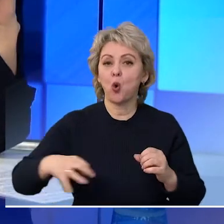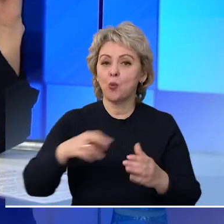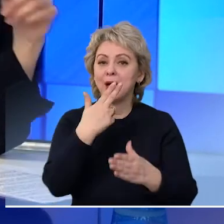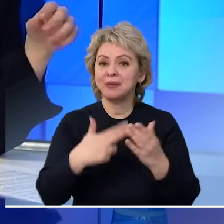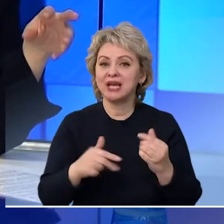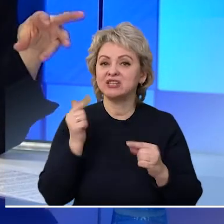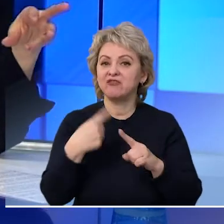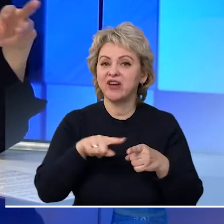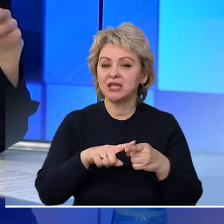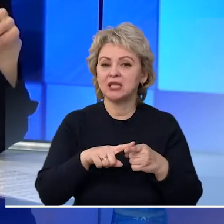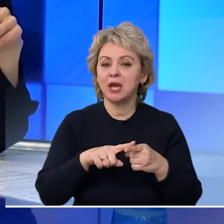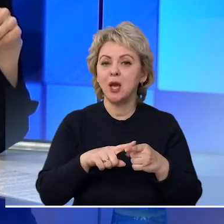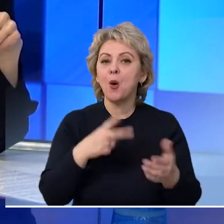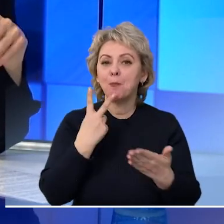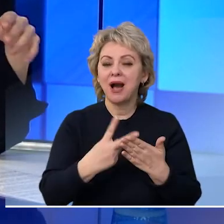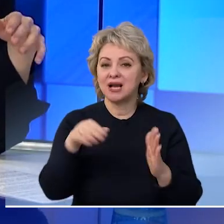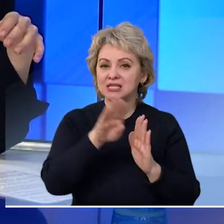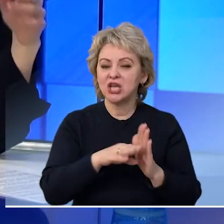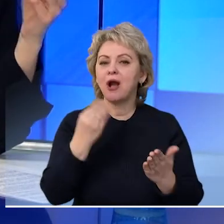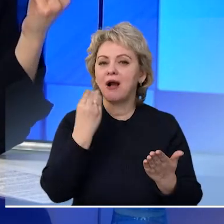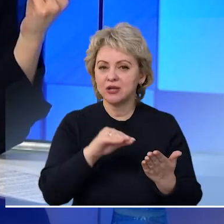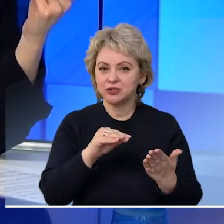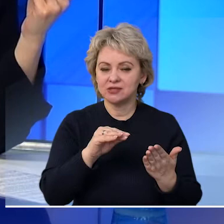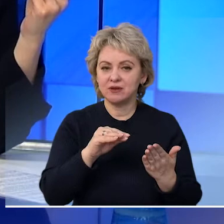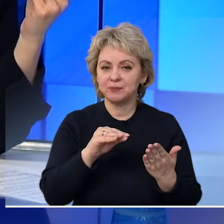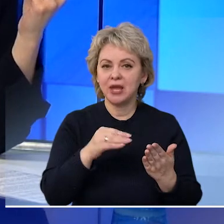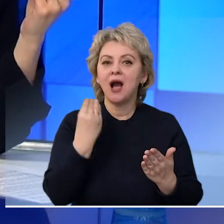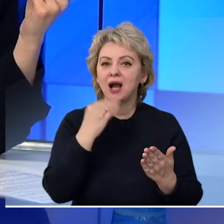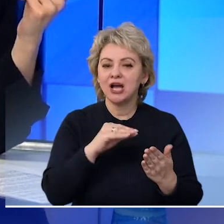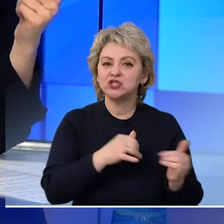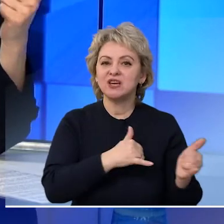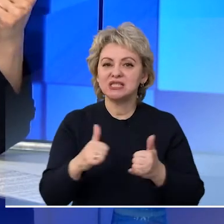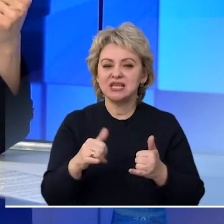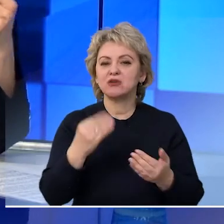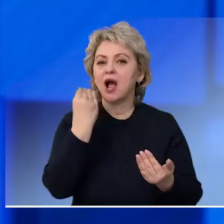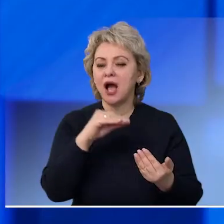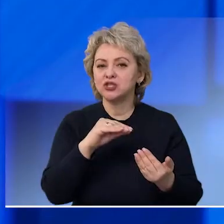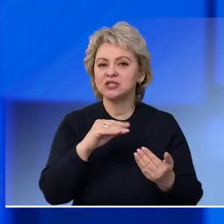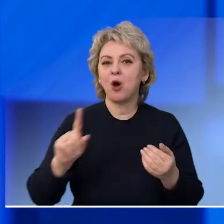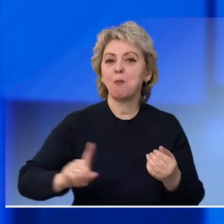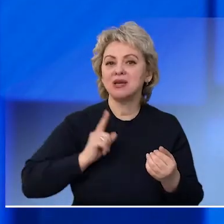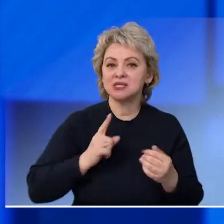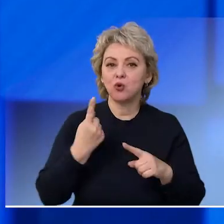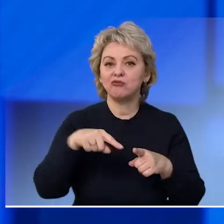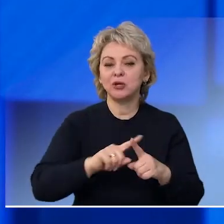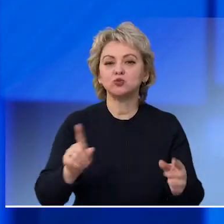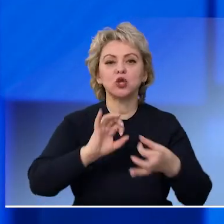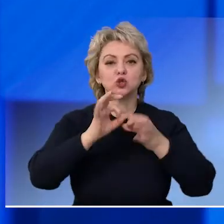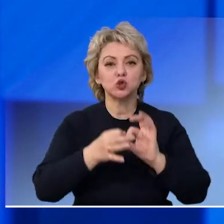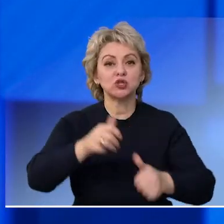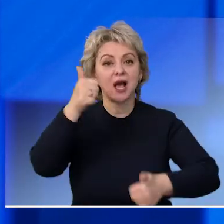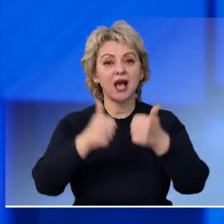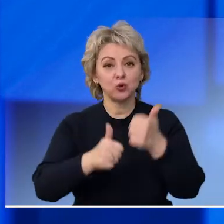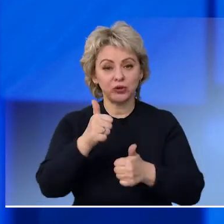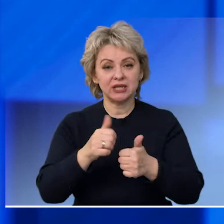что область проигрывает именно вот в этих показателях именно качества сервисов, качества мастеров, потому что